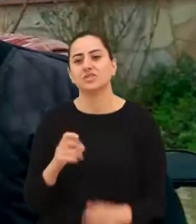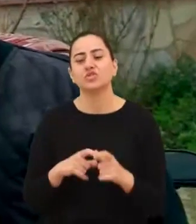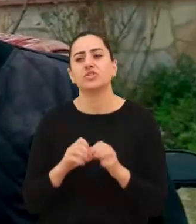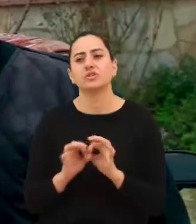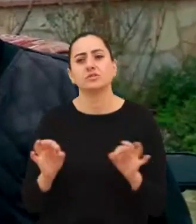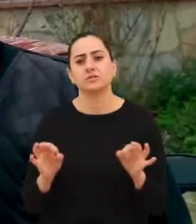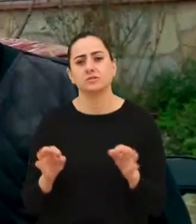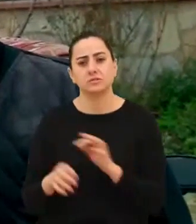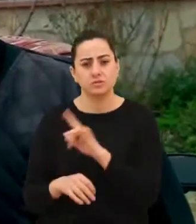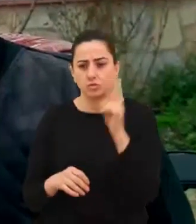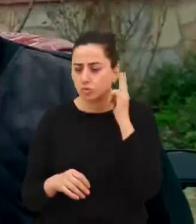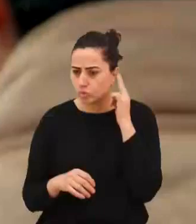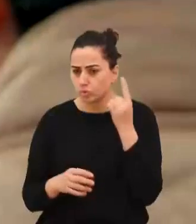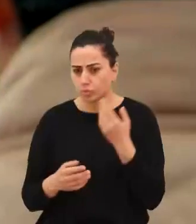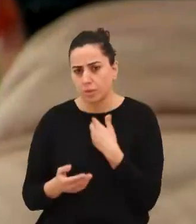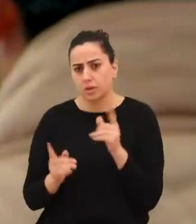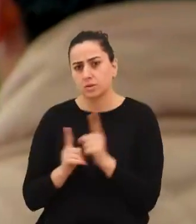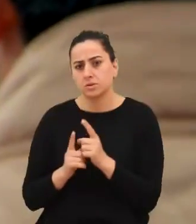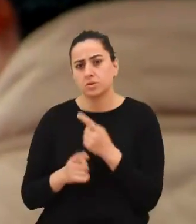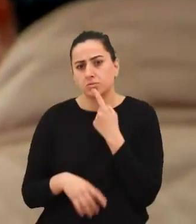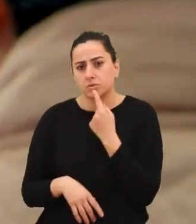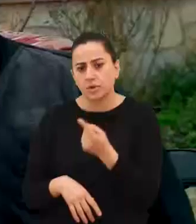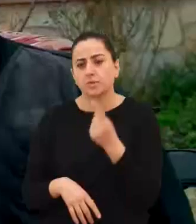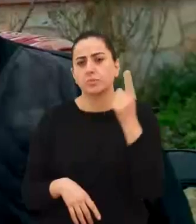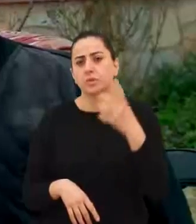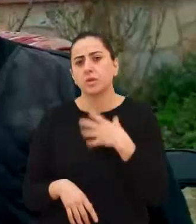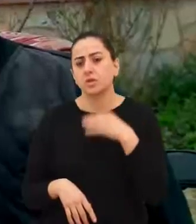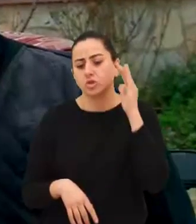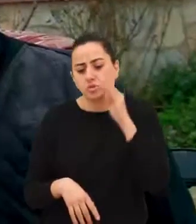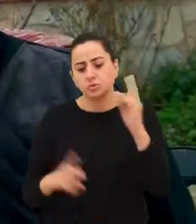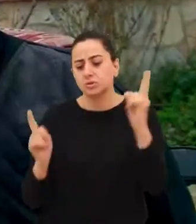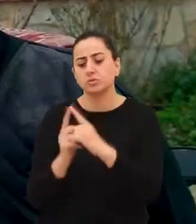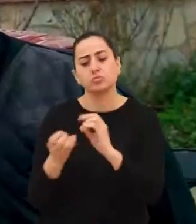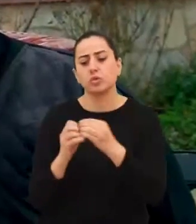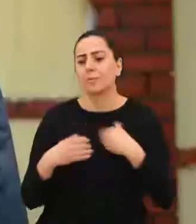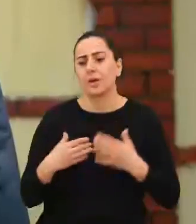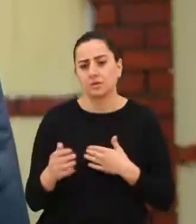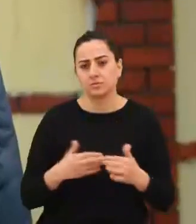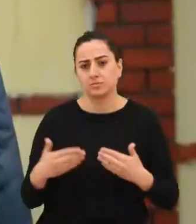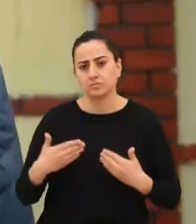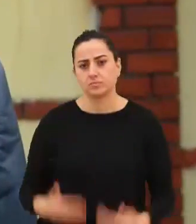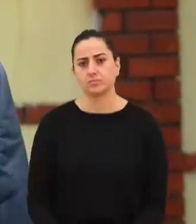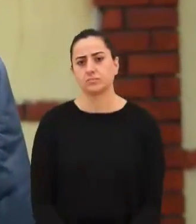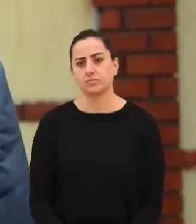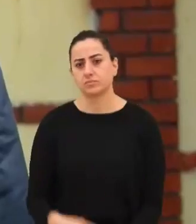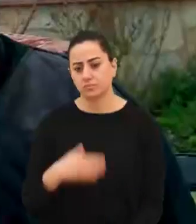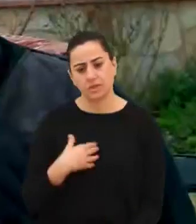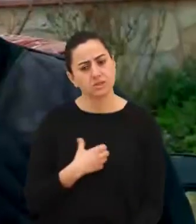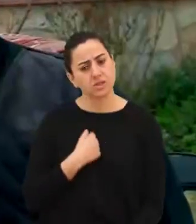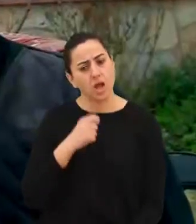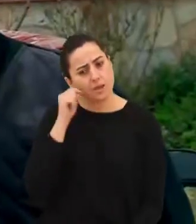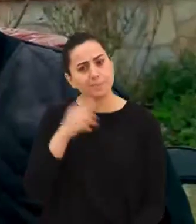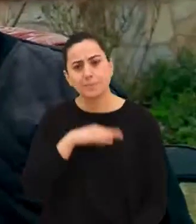şifresi? Siz de kulaklarınızla duydunuz. Ayrıca kendi girmiş belaya, kendi ayıklasın pirincin taşını. Zaten ben de kurtulmak istiyorum